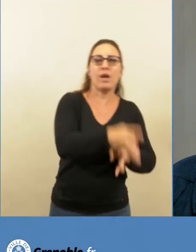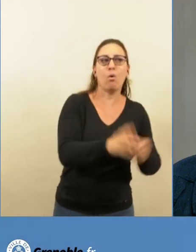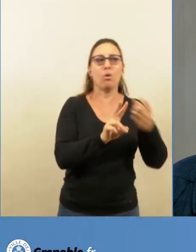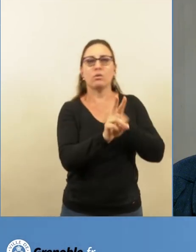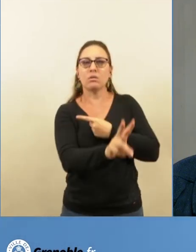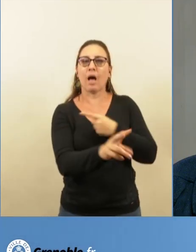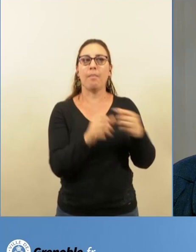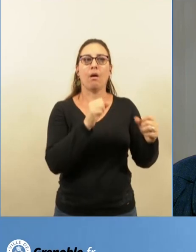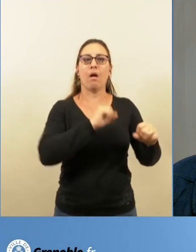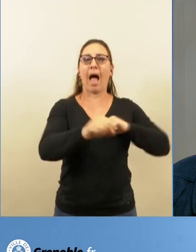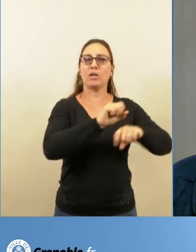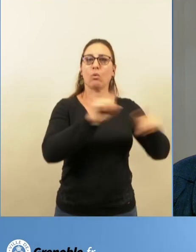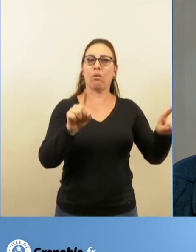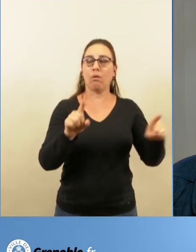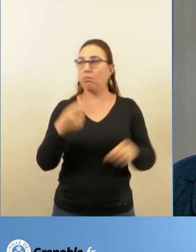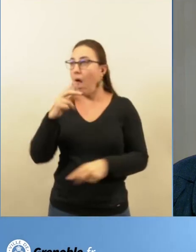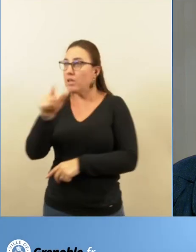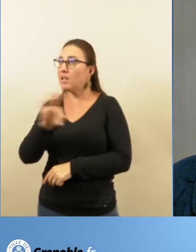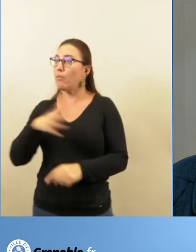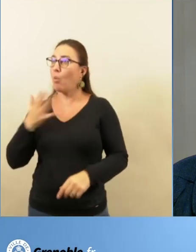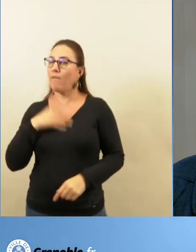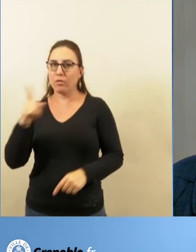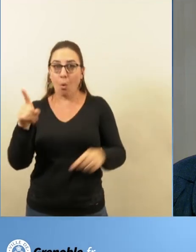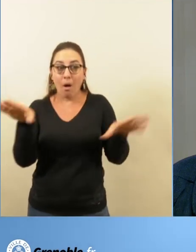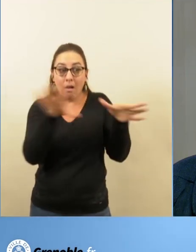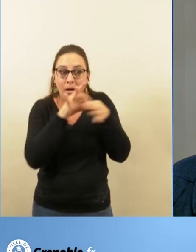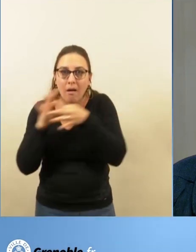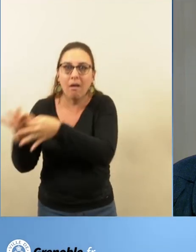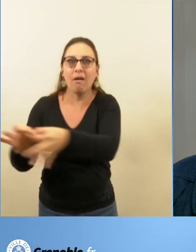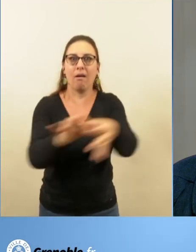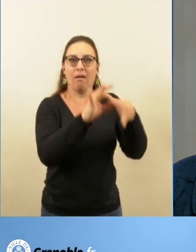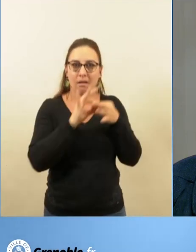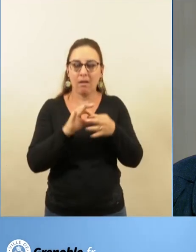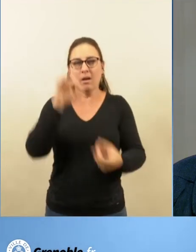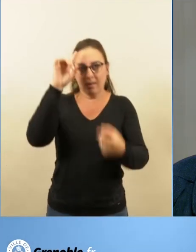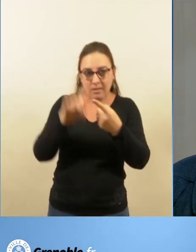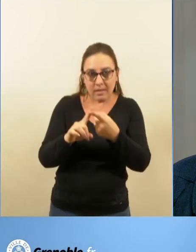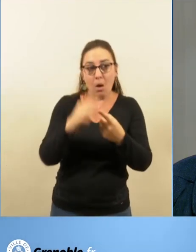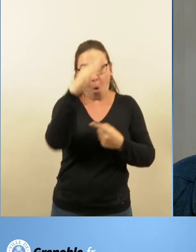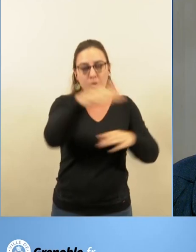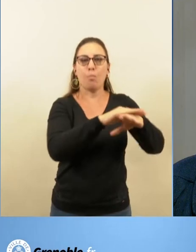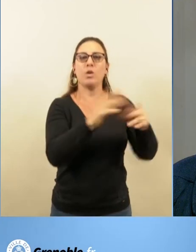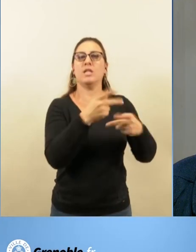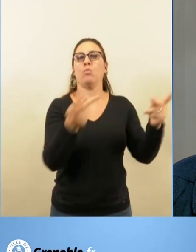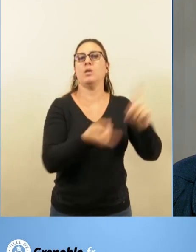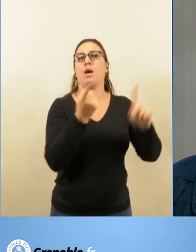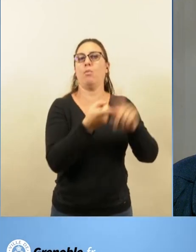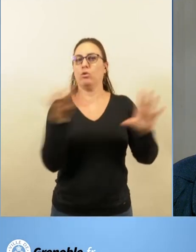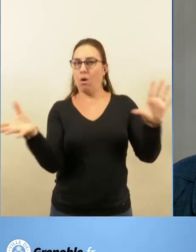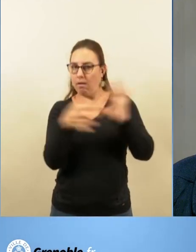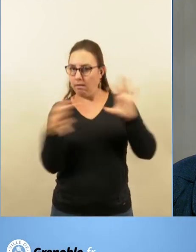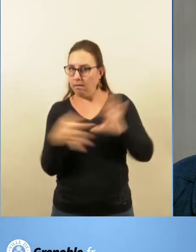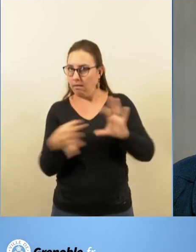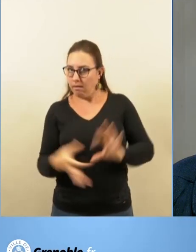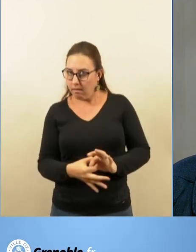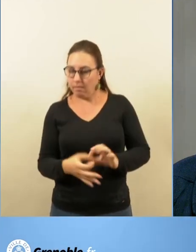ZF n'a pas de sens et c'est là le premier écueil de cette politique métropolitaine sa difficulté alliée à des feux à d'autres politiques publiques majeures car